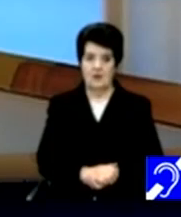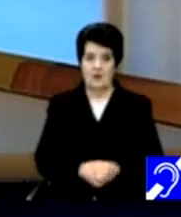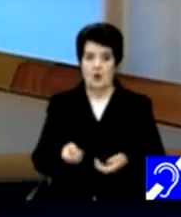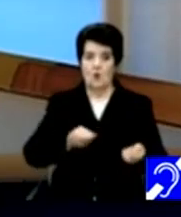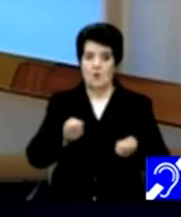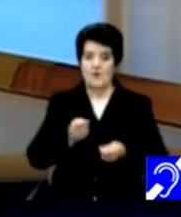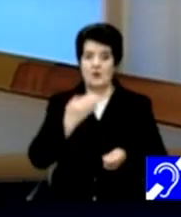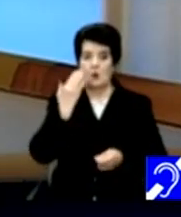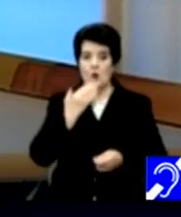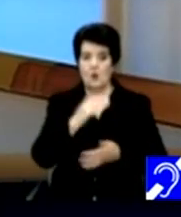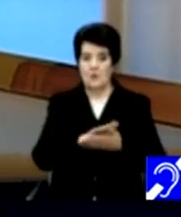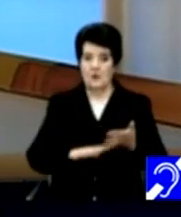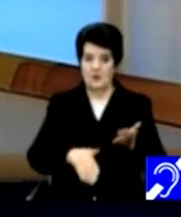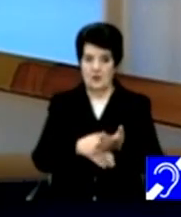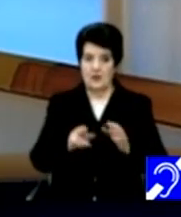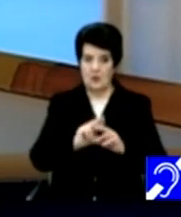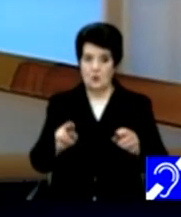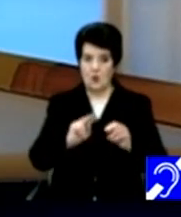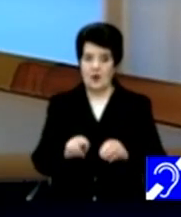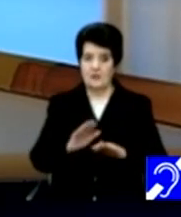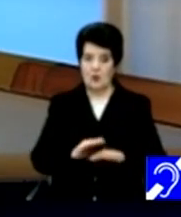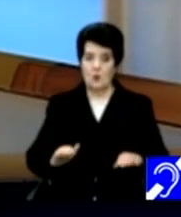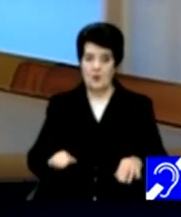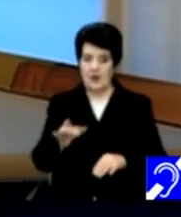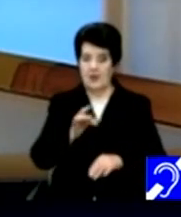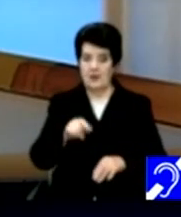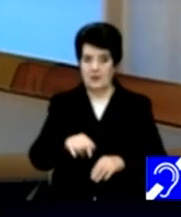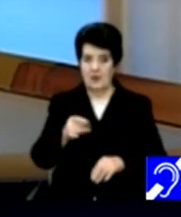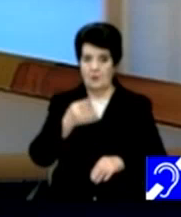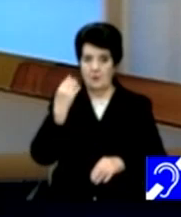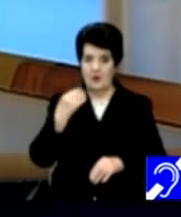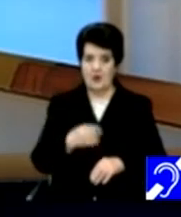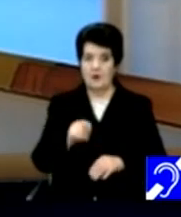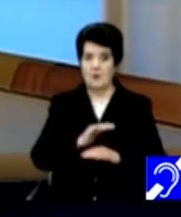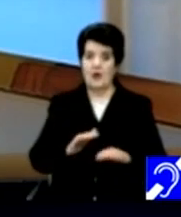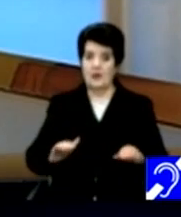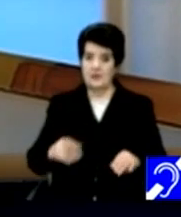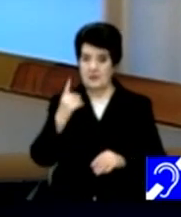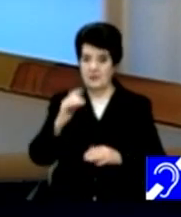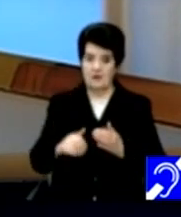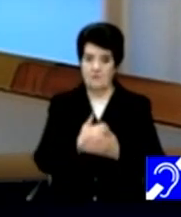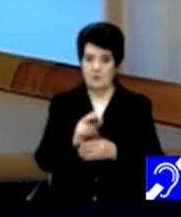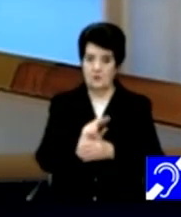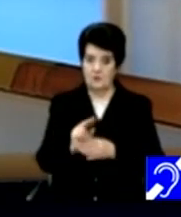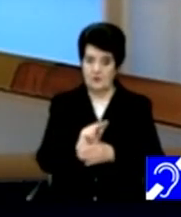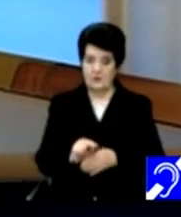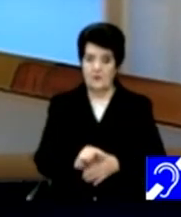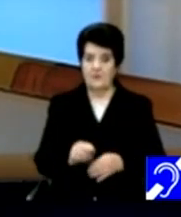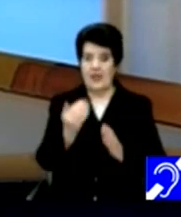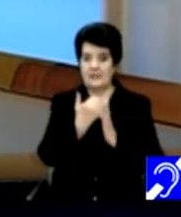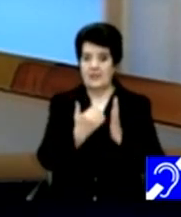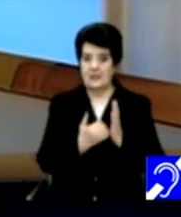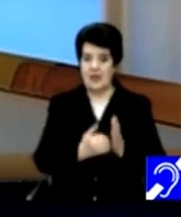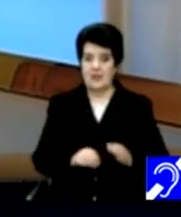Guvernul României continuă să sprijine educația copiilor din Republica Moldova. Încă o grădiniță a fost renovată la standarde europene pentru